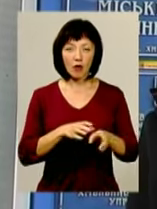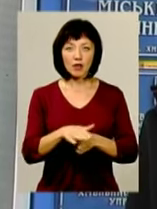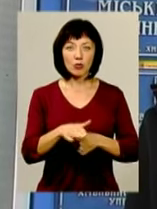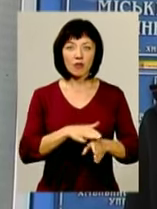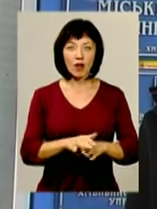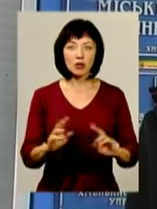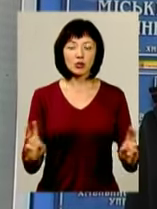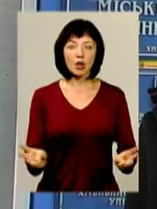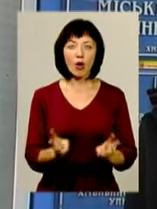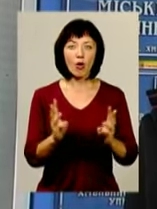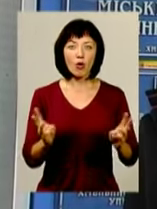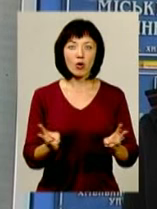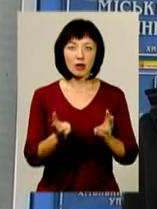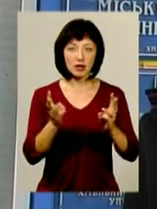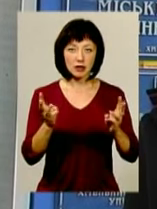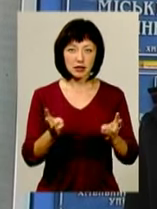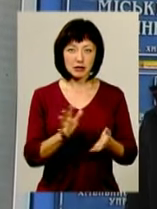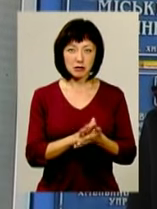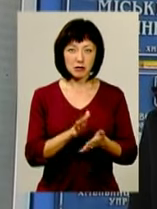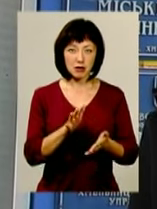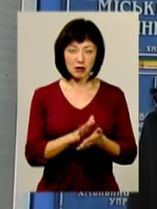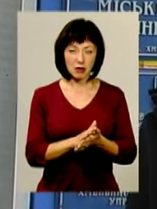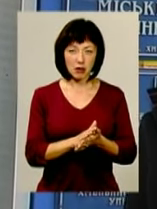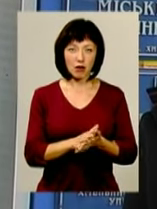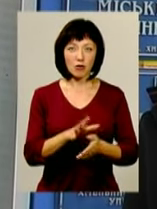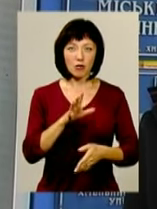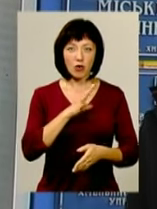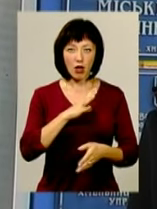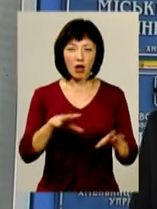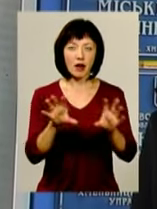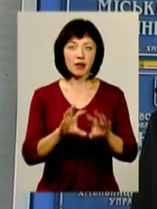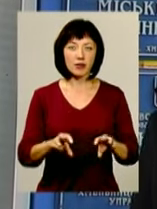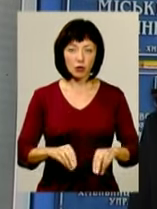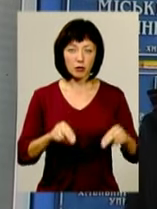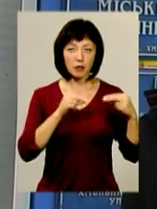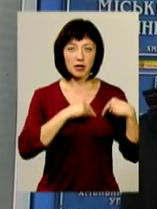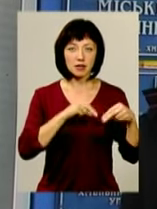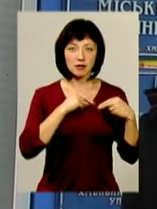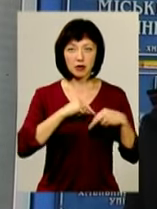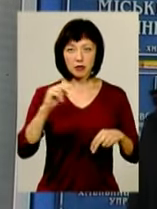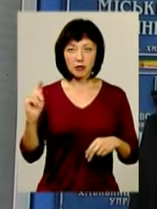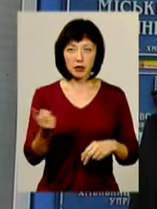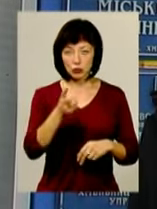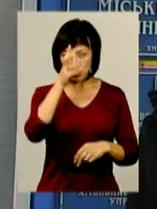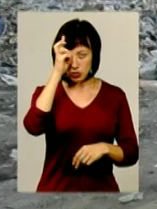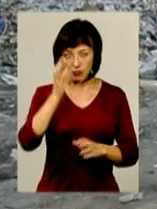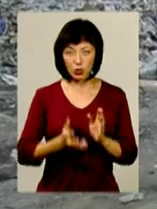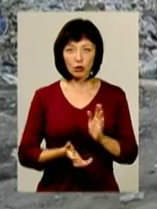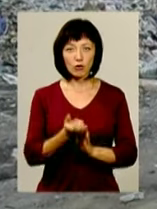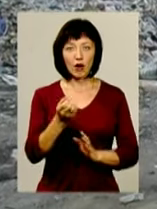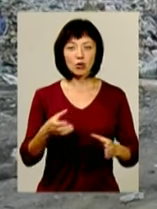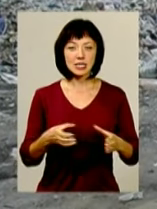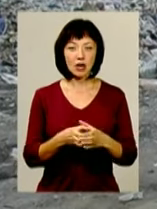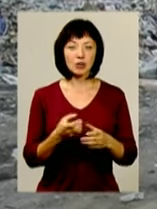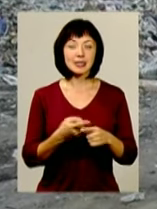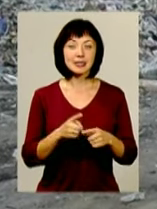відходів та горючого сміття. Значить, пожежа була ліквідована працівниками першого державного рятувального загону. А